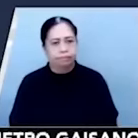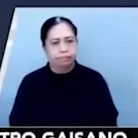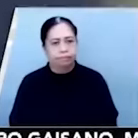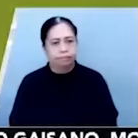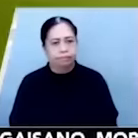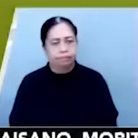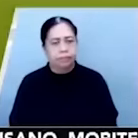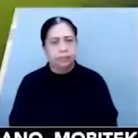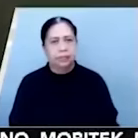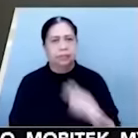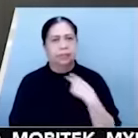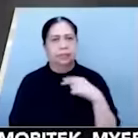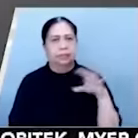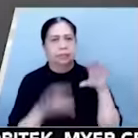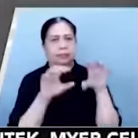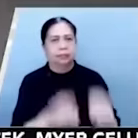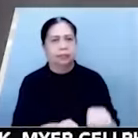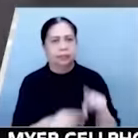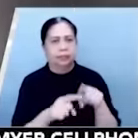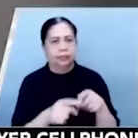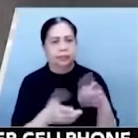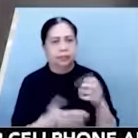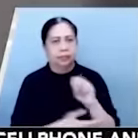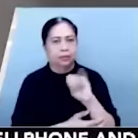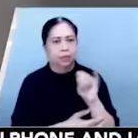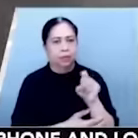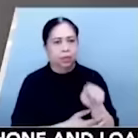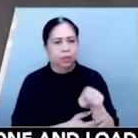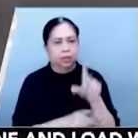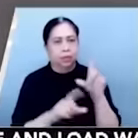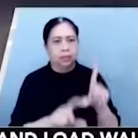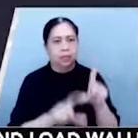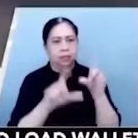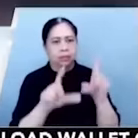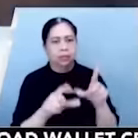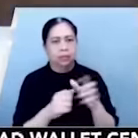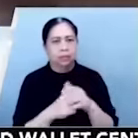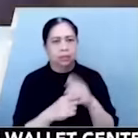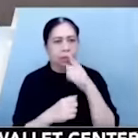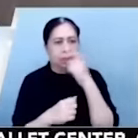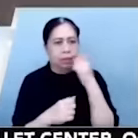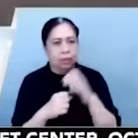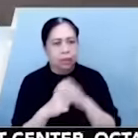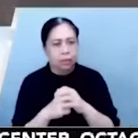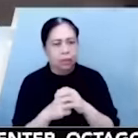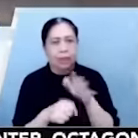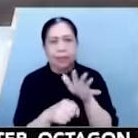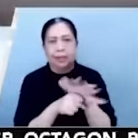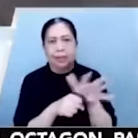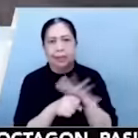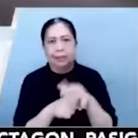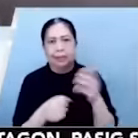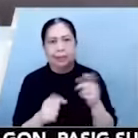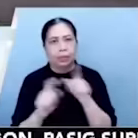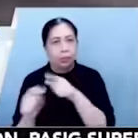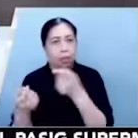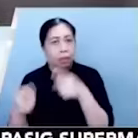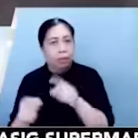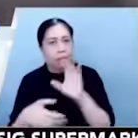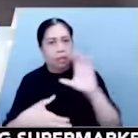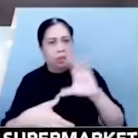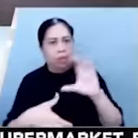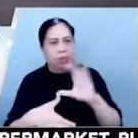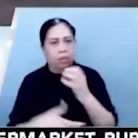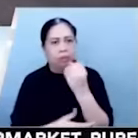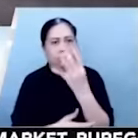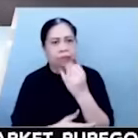Na-corner ng mga pulis sa bangketa sa San Juan ang suspect na wanted dahil sa kasong statutory rape sa Caloocan. 15 taong gulang